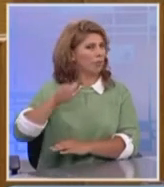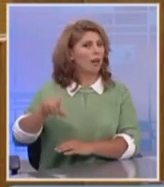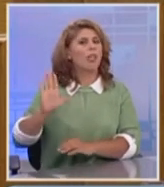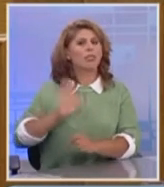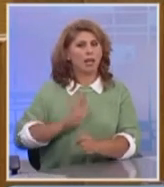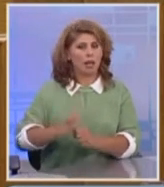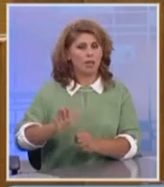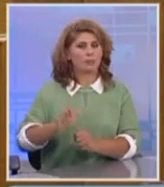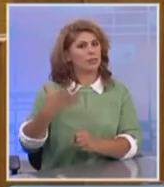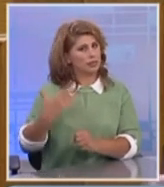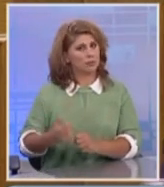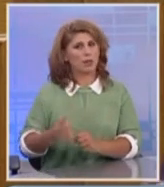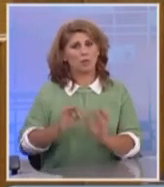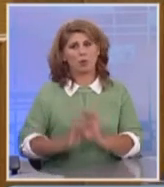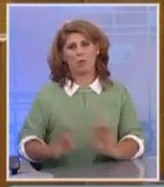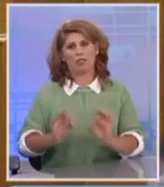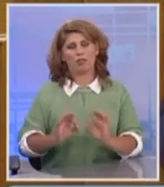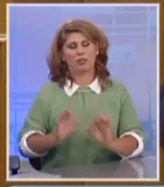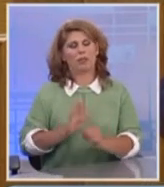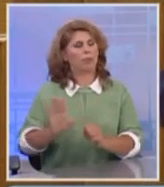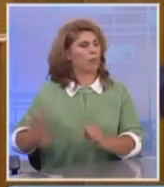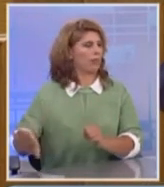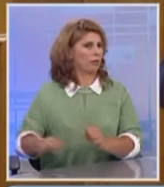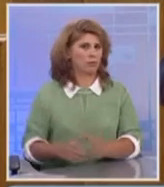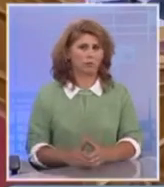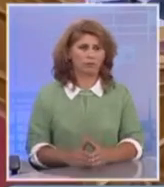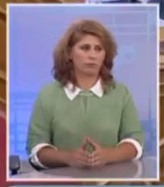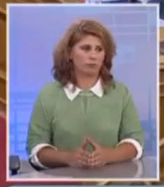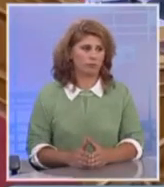καλύπτουν τις υπάρχουσες προϋποθέσεις.